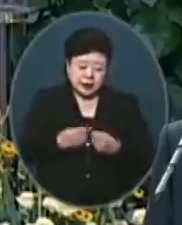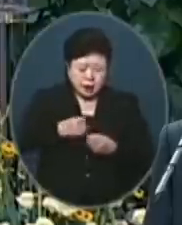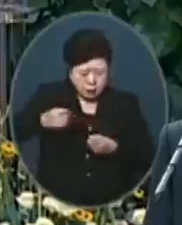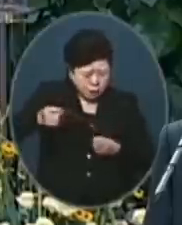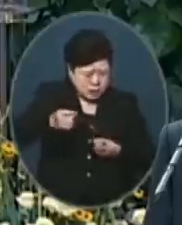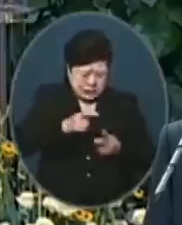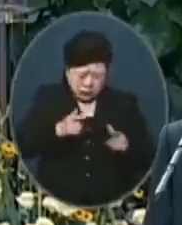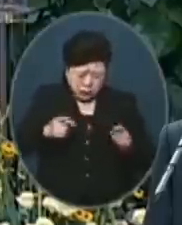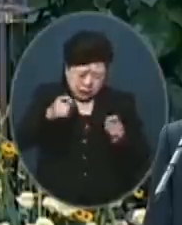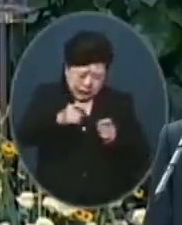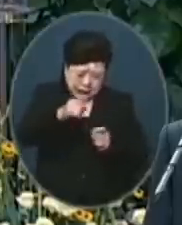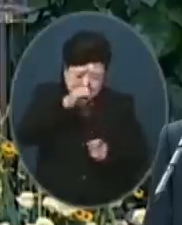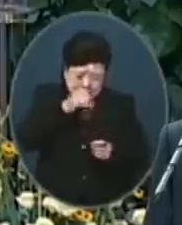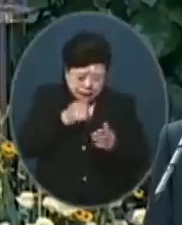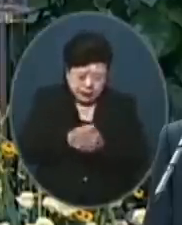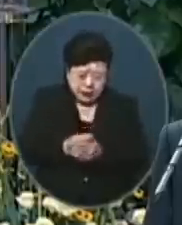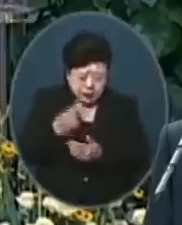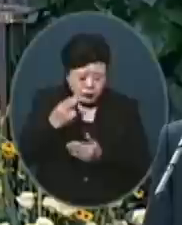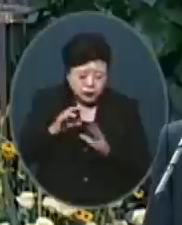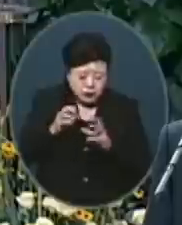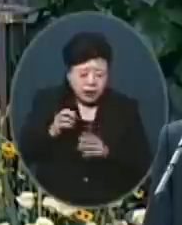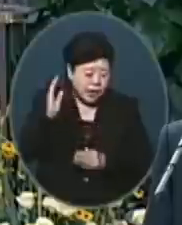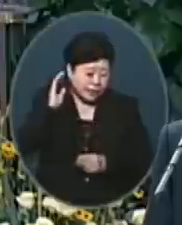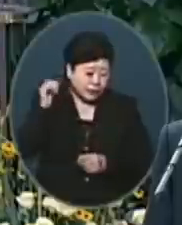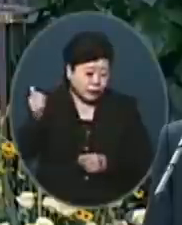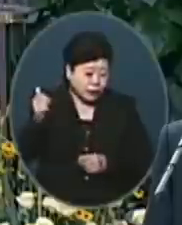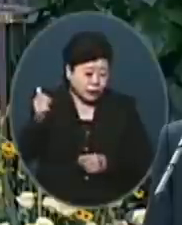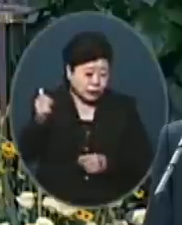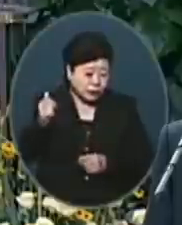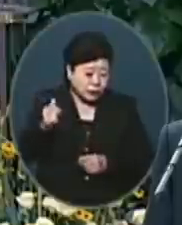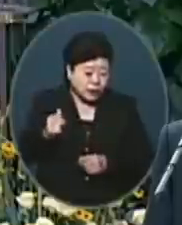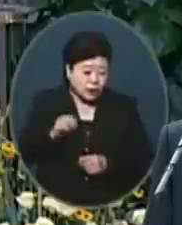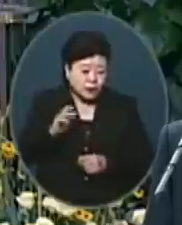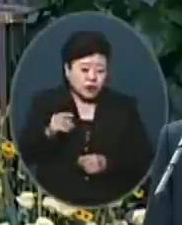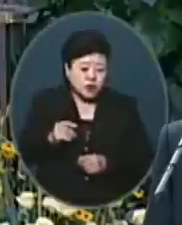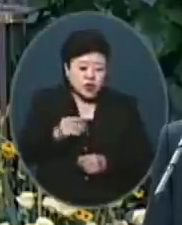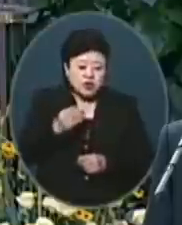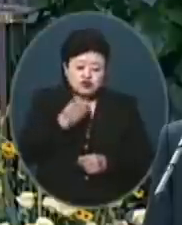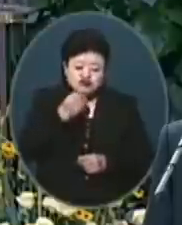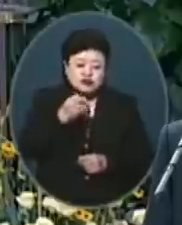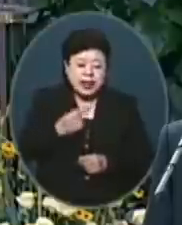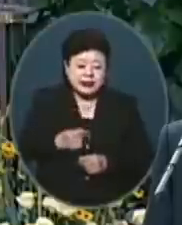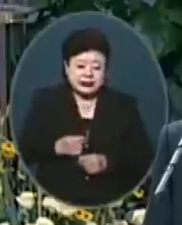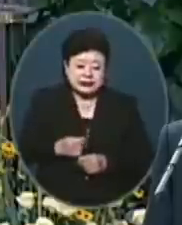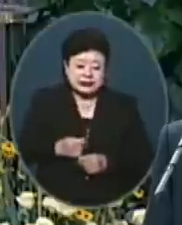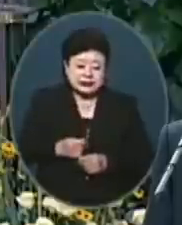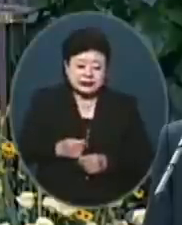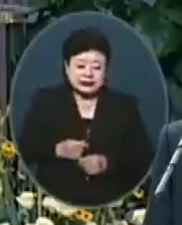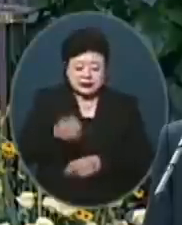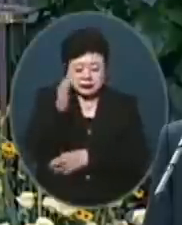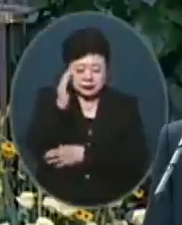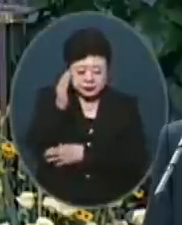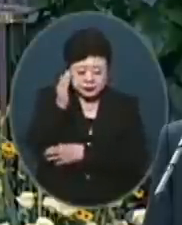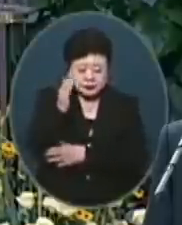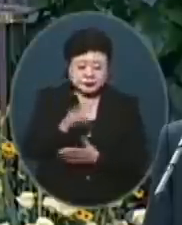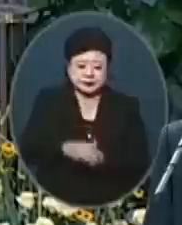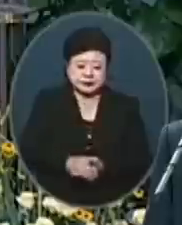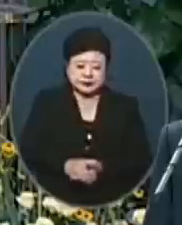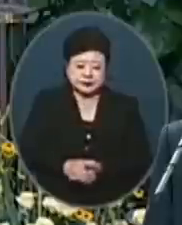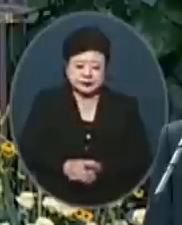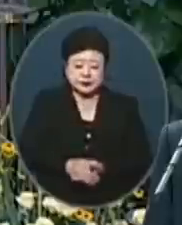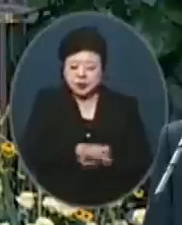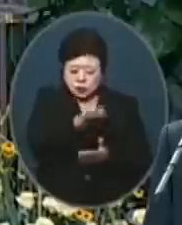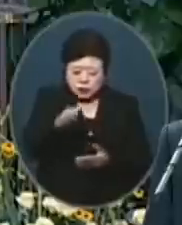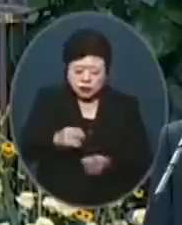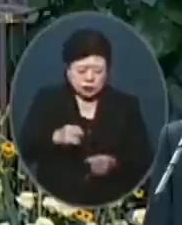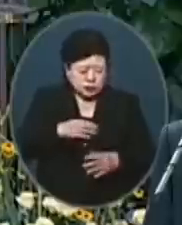때문인 것입니다. 미국의 전 대통령 프랑클린 루스벨트는 취임 연설에서 이렇게 말했습니다.